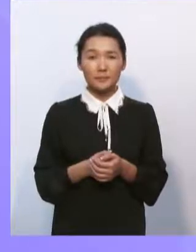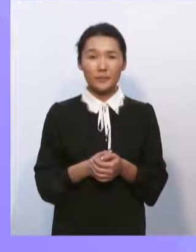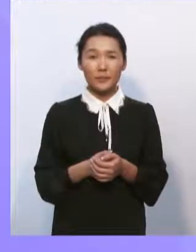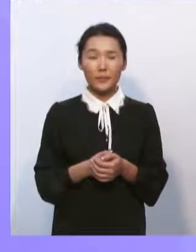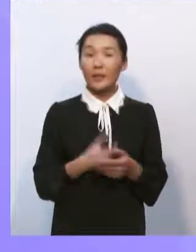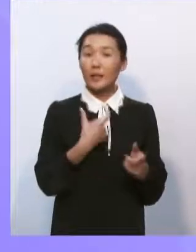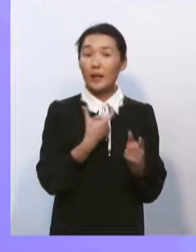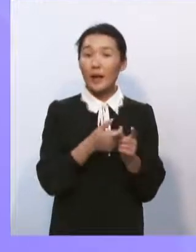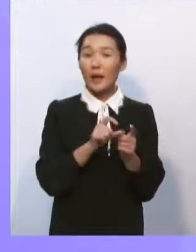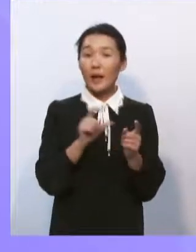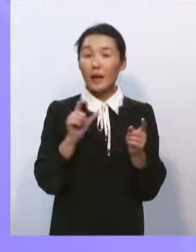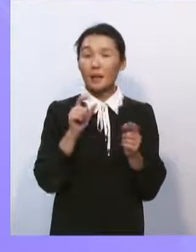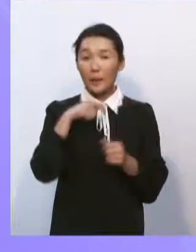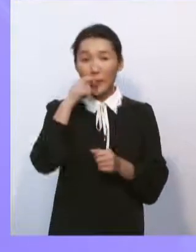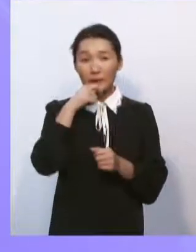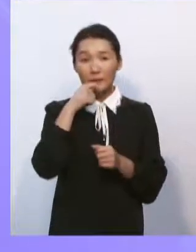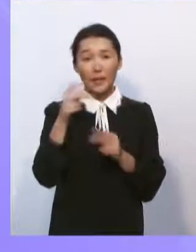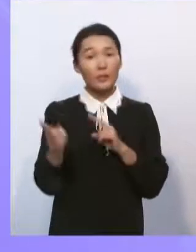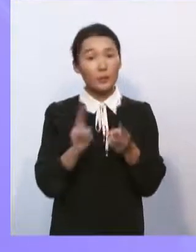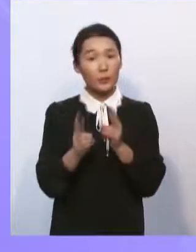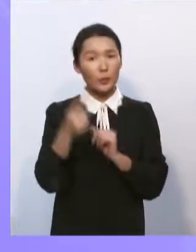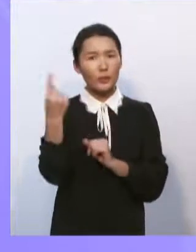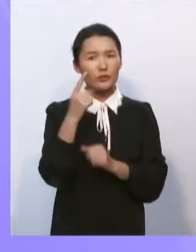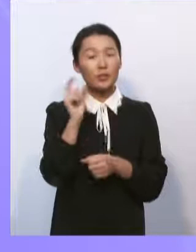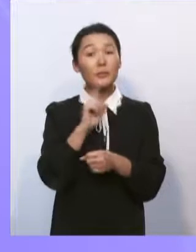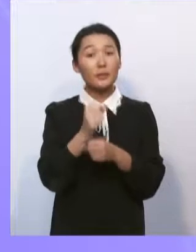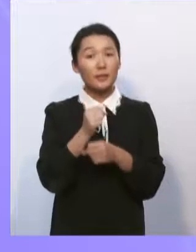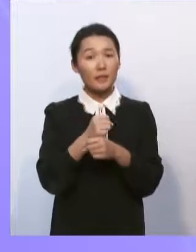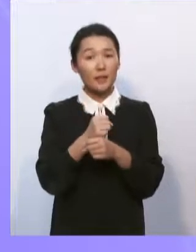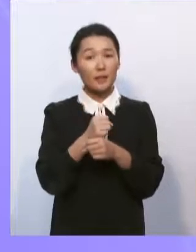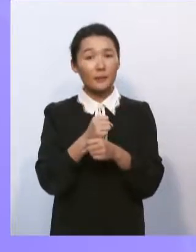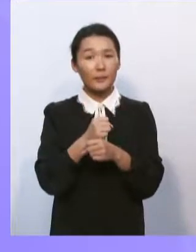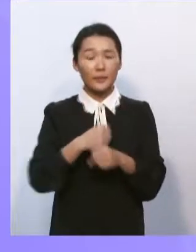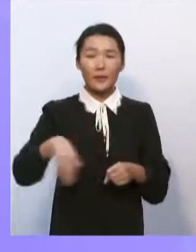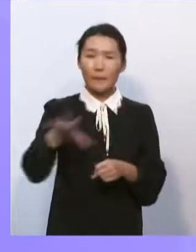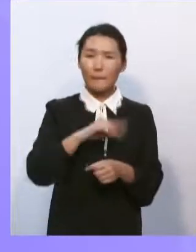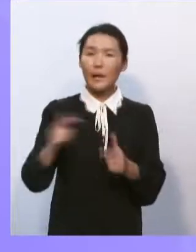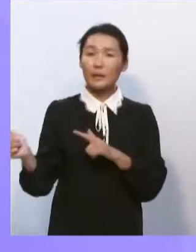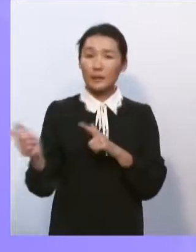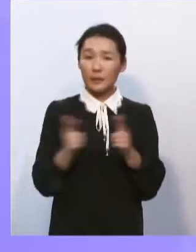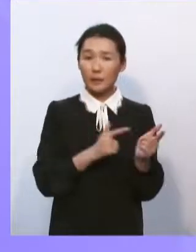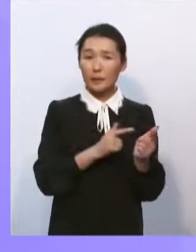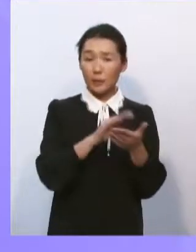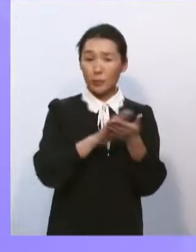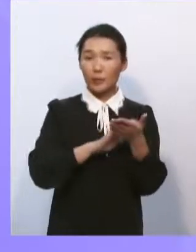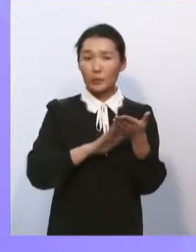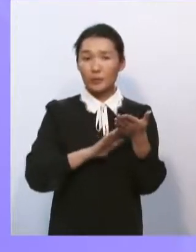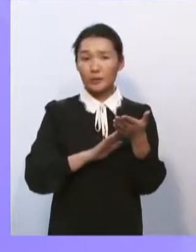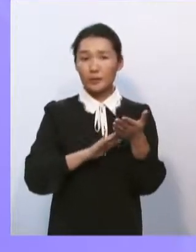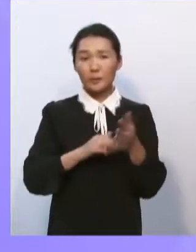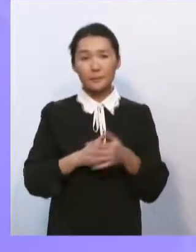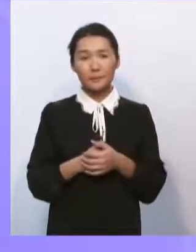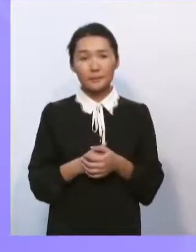Ал тамакты даярдоодо биринчи эмне кыласыңар? Бардык кадамдары тууралуу жазгыла.